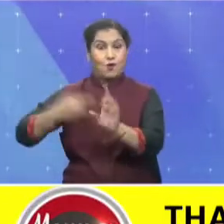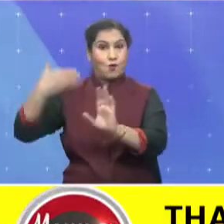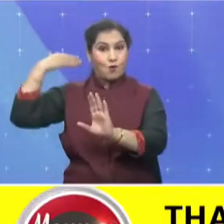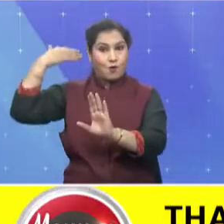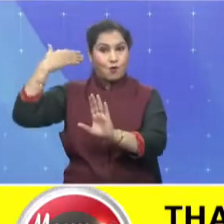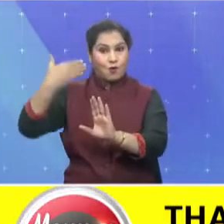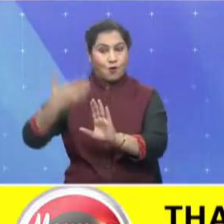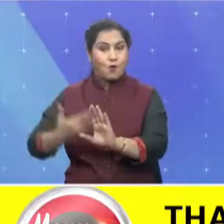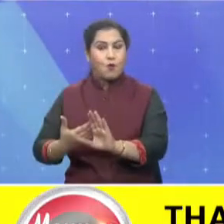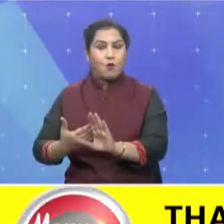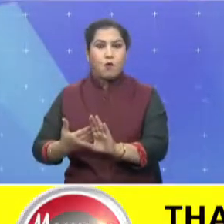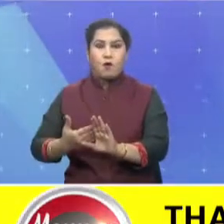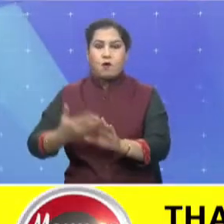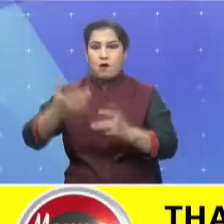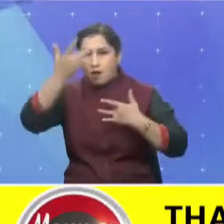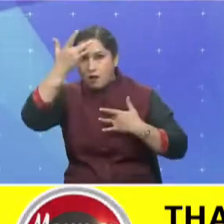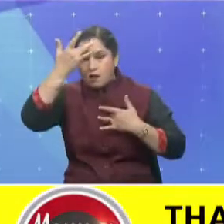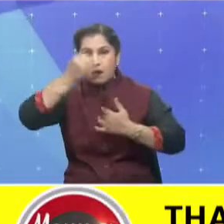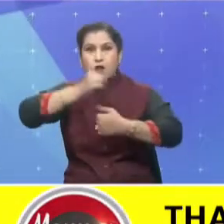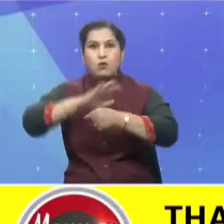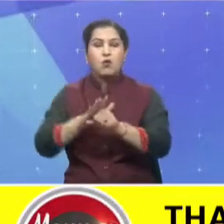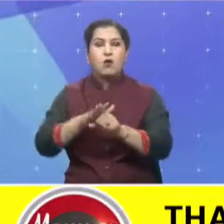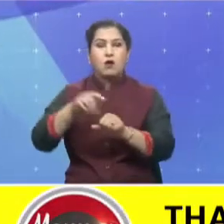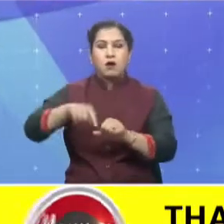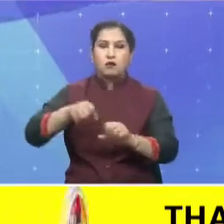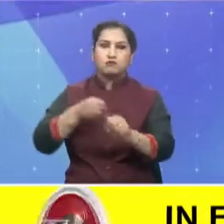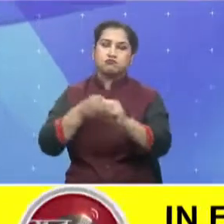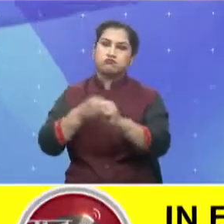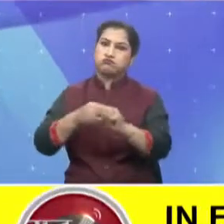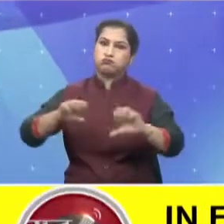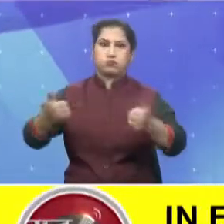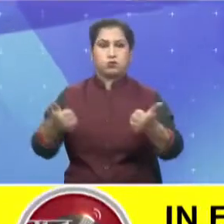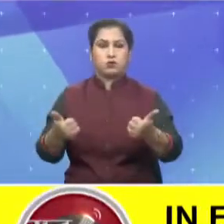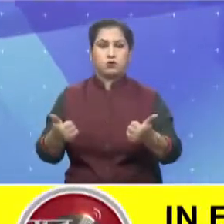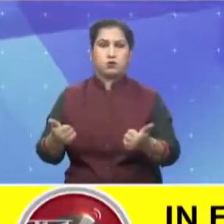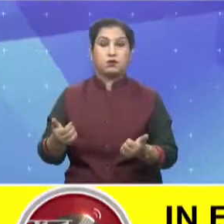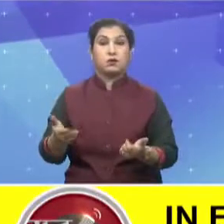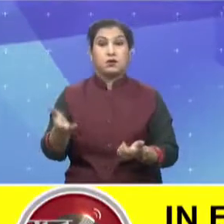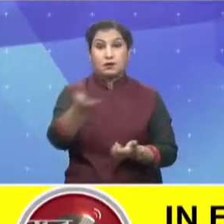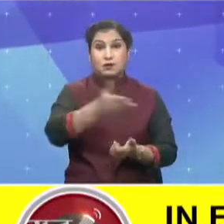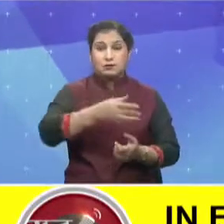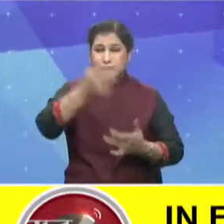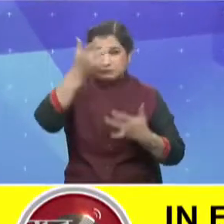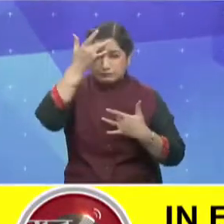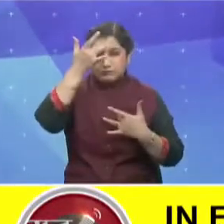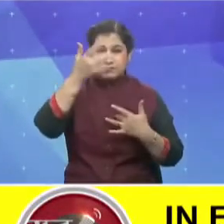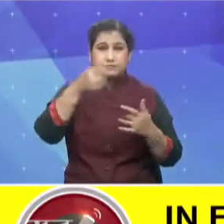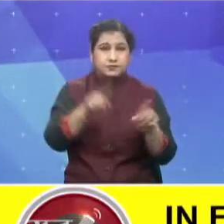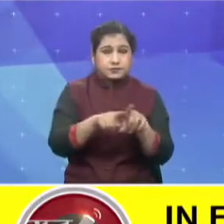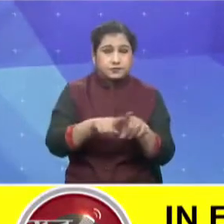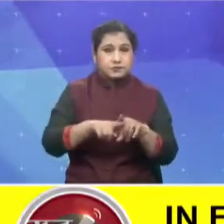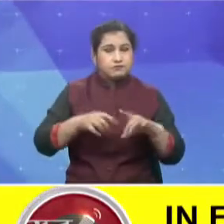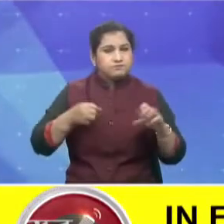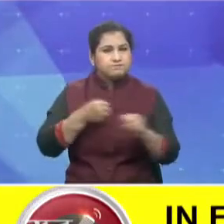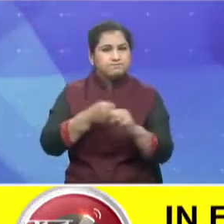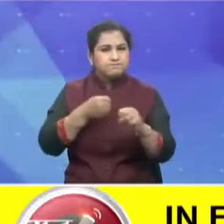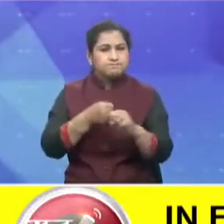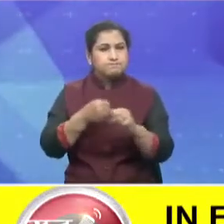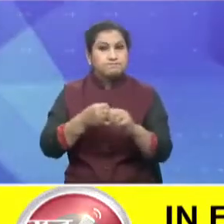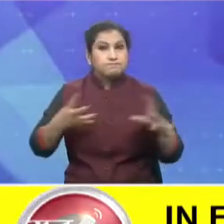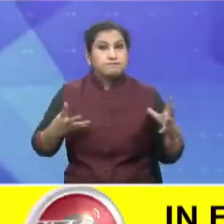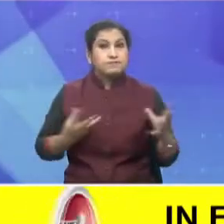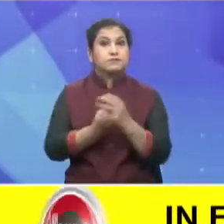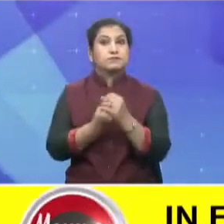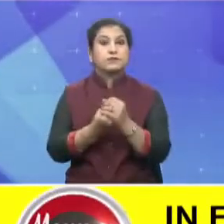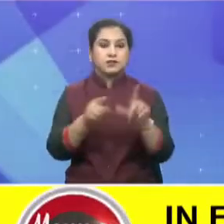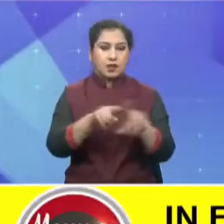बड़ी महामारी से लड़ सका। हम हर मुश्किल समय में एक दूसरे के साथ एक